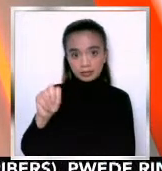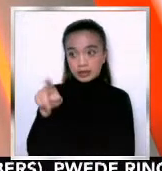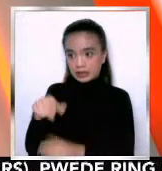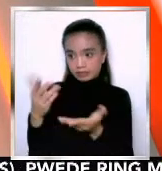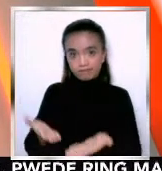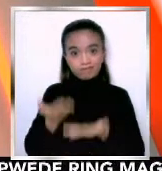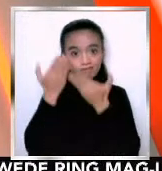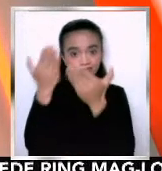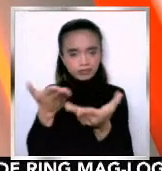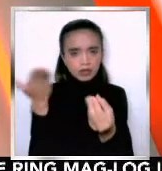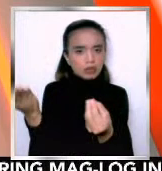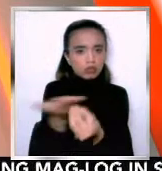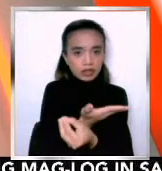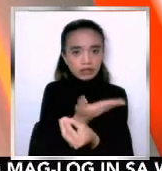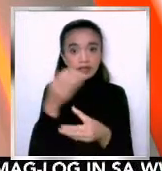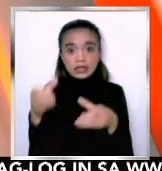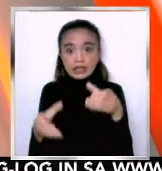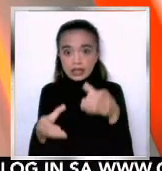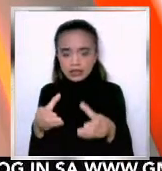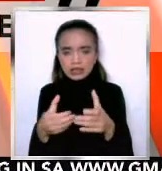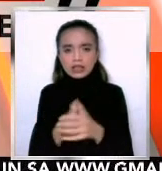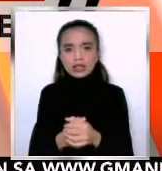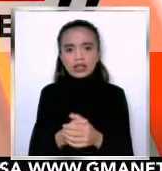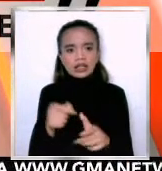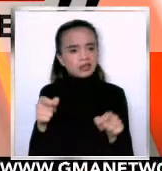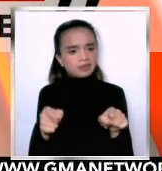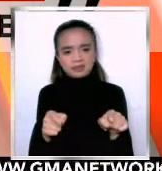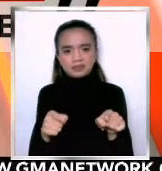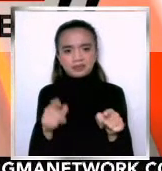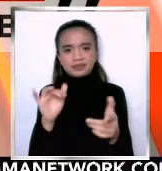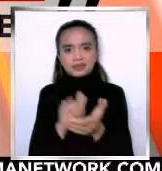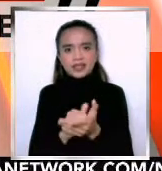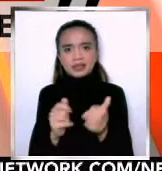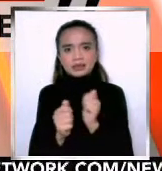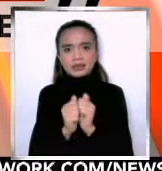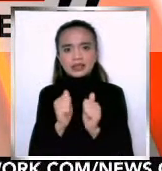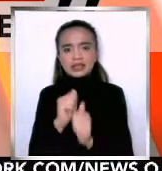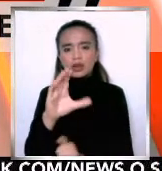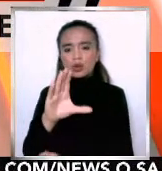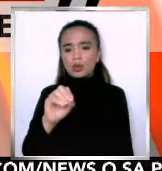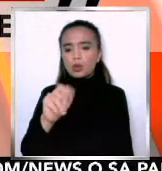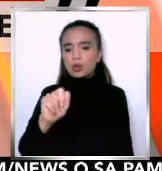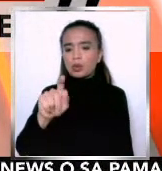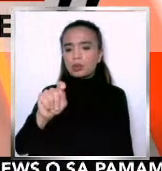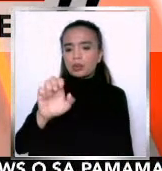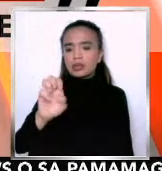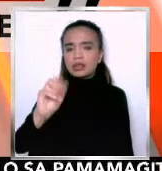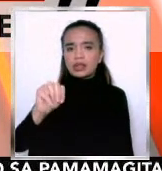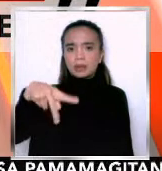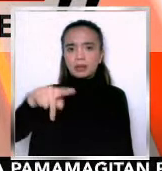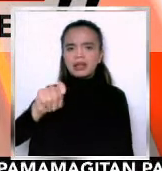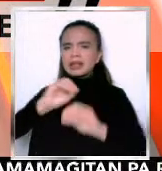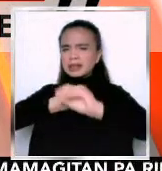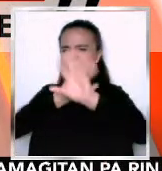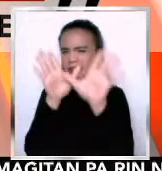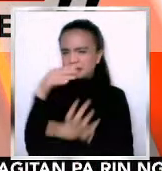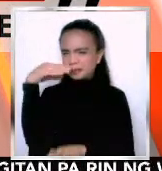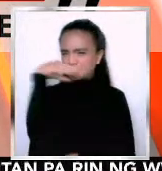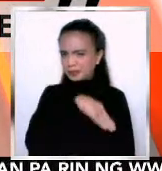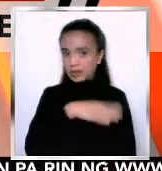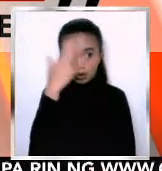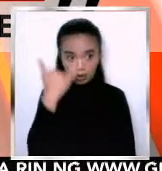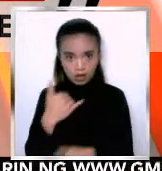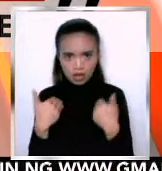kay Marcos, i-contempt ito ng COMELEC. Malinaw raw na nagsisinungaling si Marcos dahil nagpa-interview pa raw ito sa